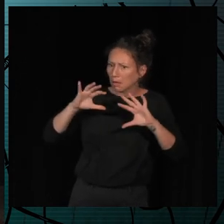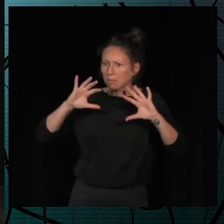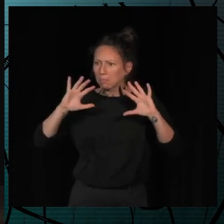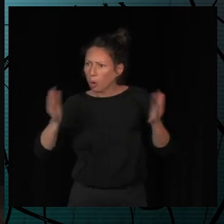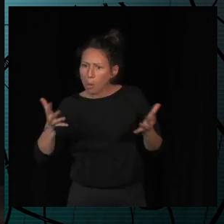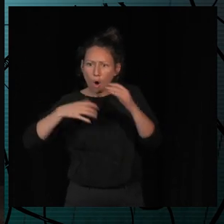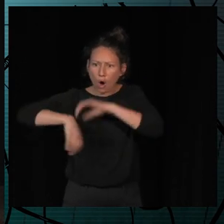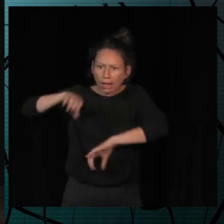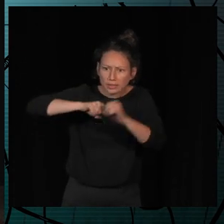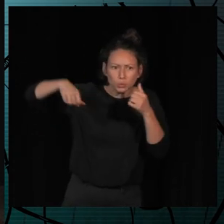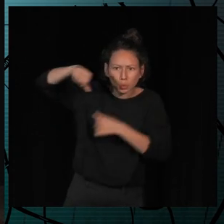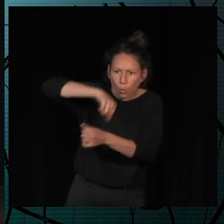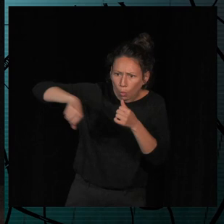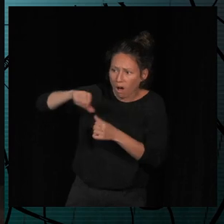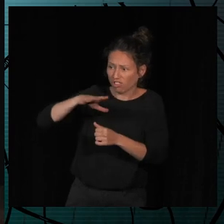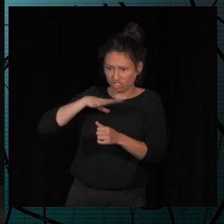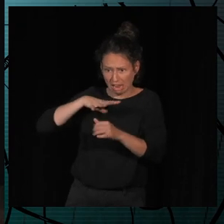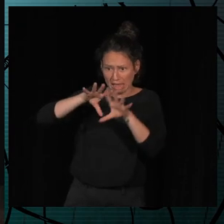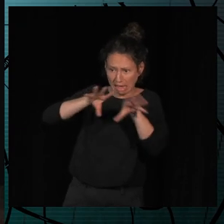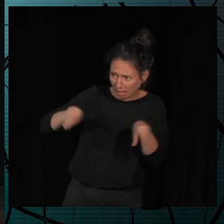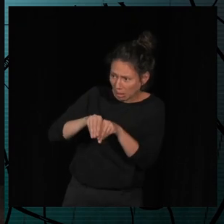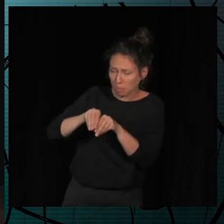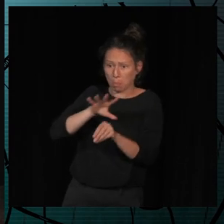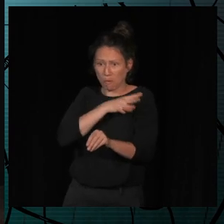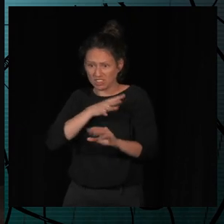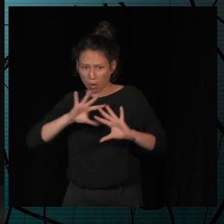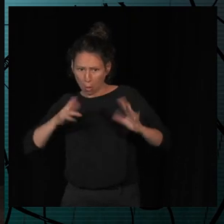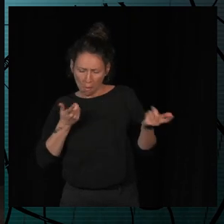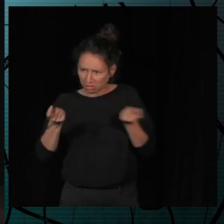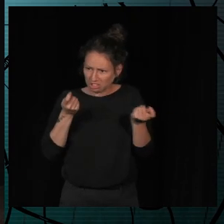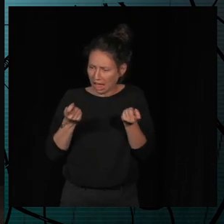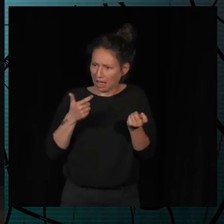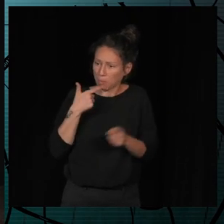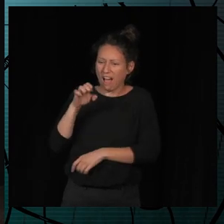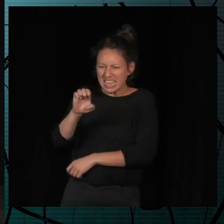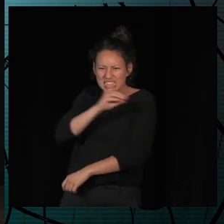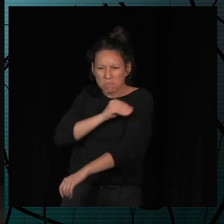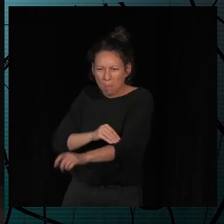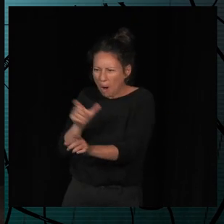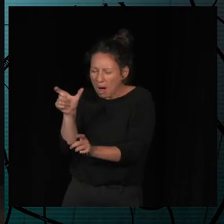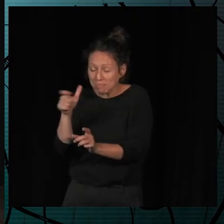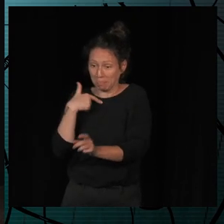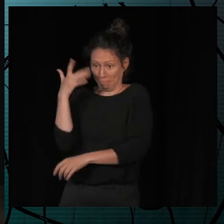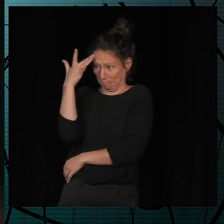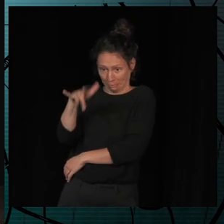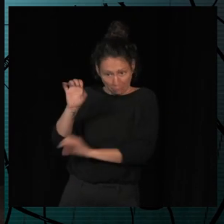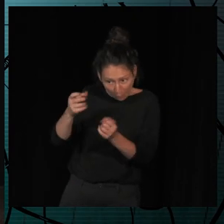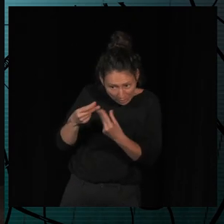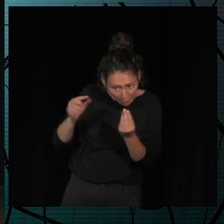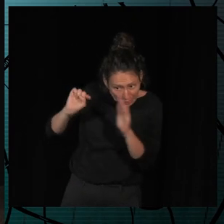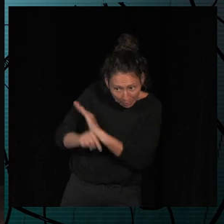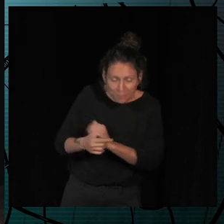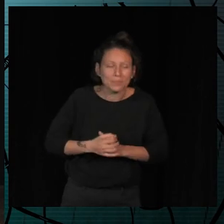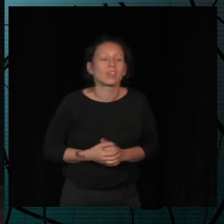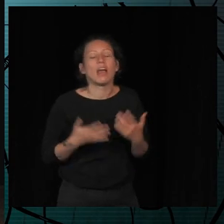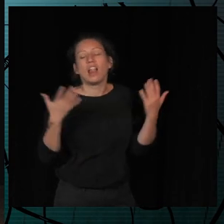professeurs comme un sport est-ce qu'il y a des écoles je connais pas du tout les sport euh alors oui il y a des